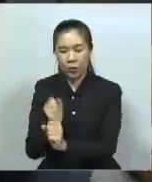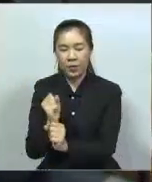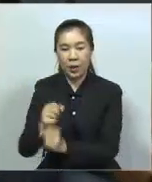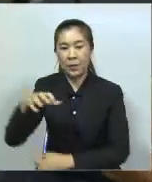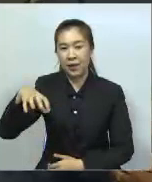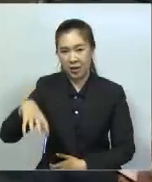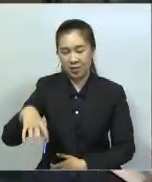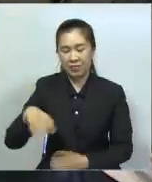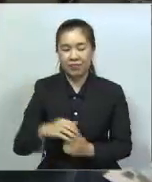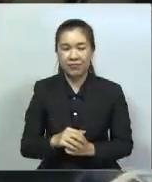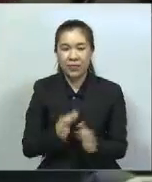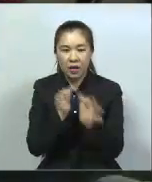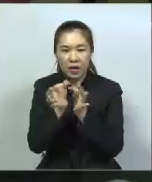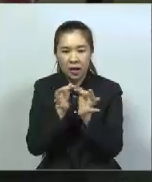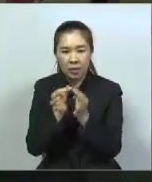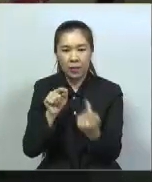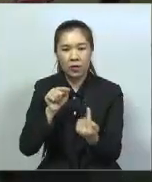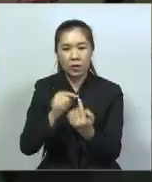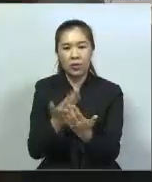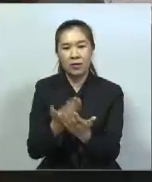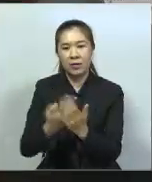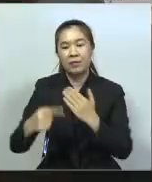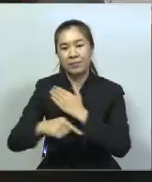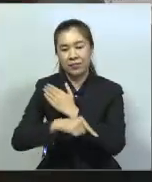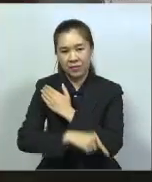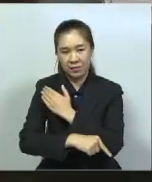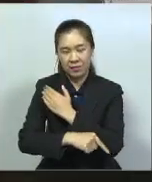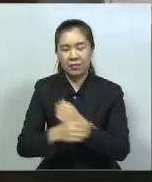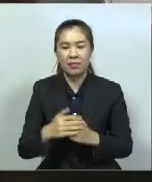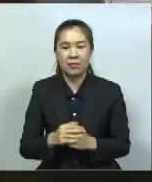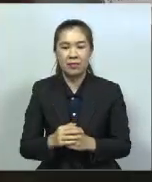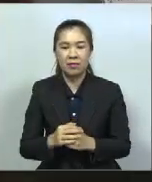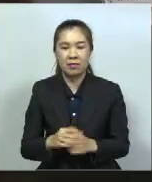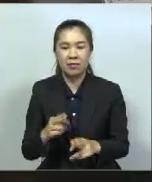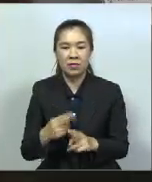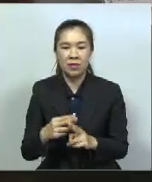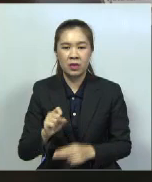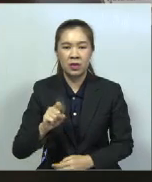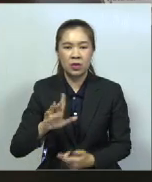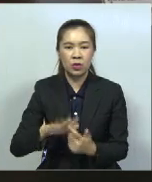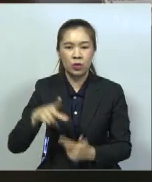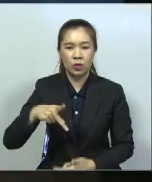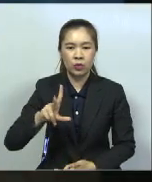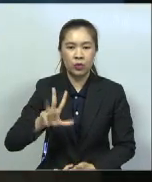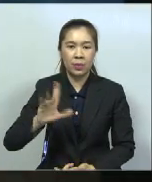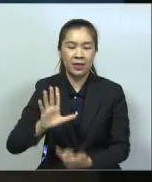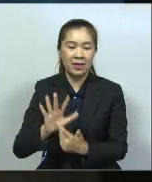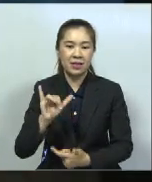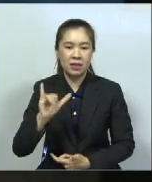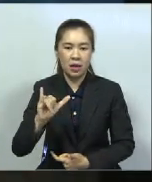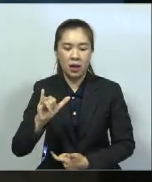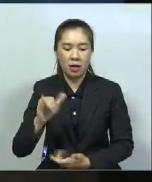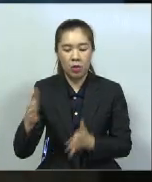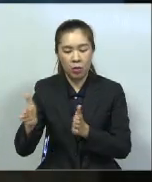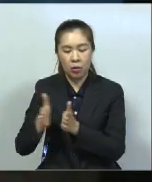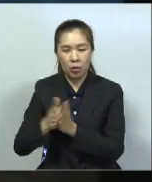ข้องแถลงความคืบหน้าคดีฟอกเงินสหกรณ์เครดิตยูเนียนคลองจันทน์ที่นายสุภชัยศรีสุภอักษรกับพวกร่วมกันทุจ